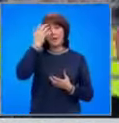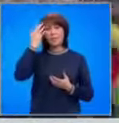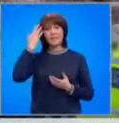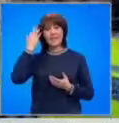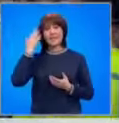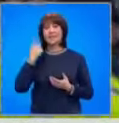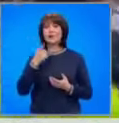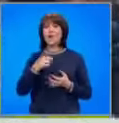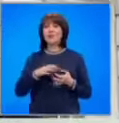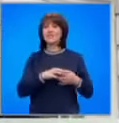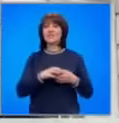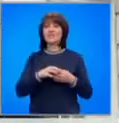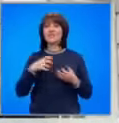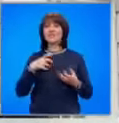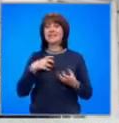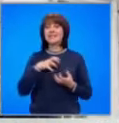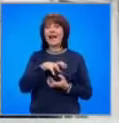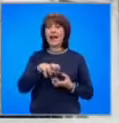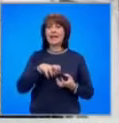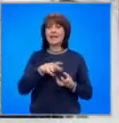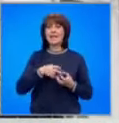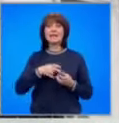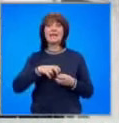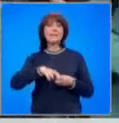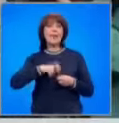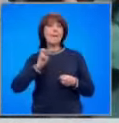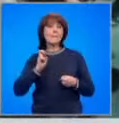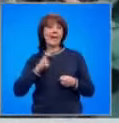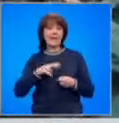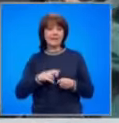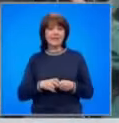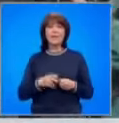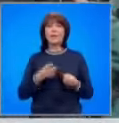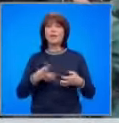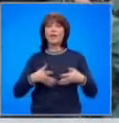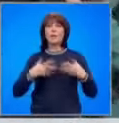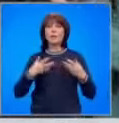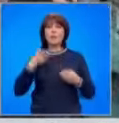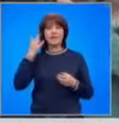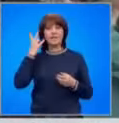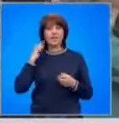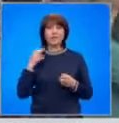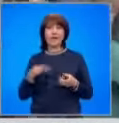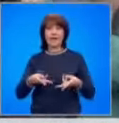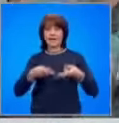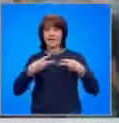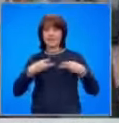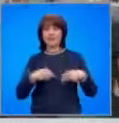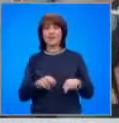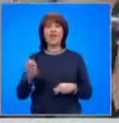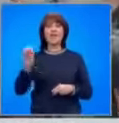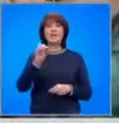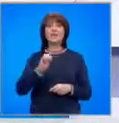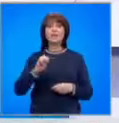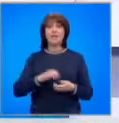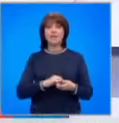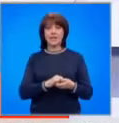на 2020. Вчера хиляди демонстрираха в центъра на Лондон и поискаха Великобритания да се върне в Европейския съюз.